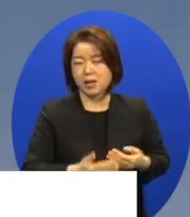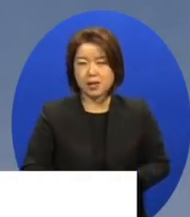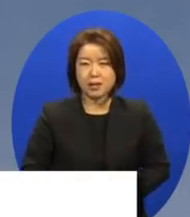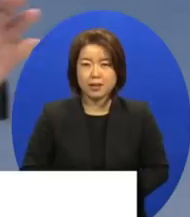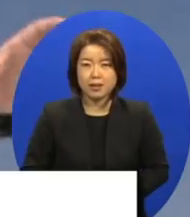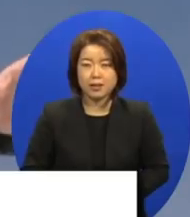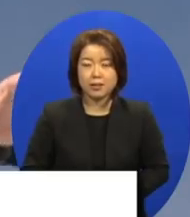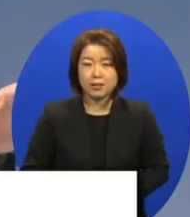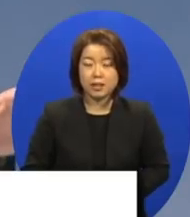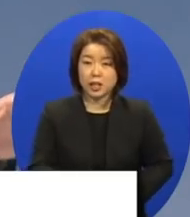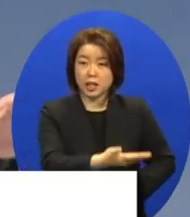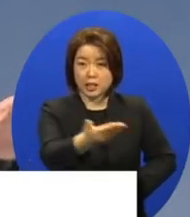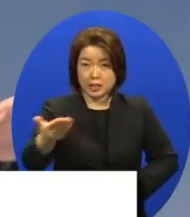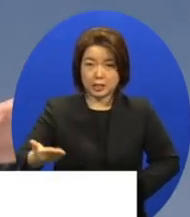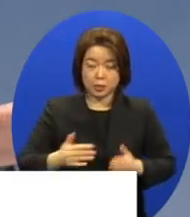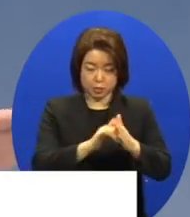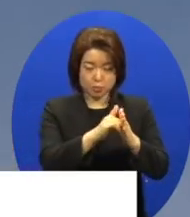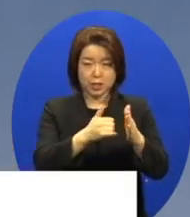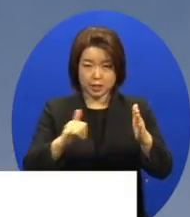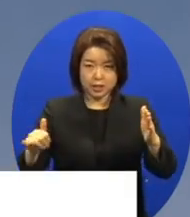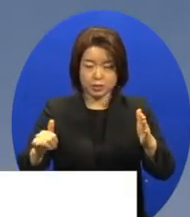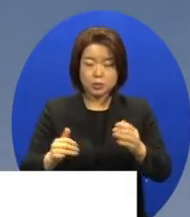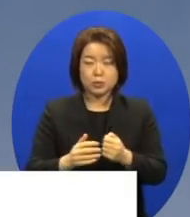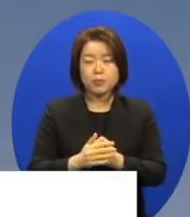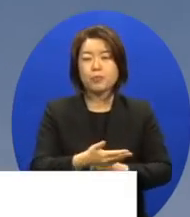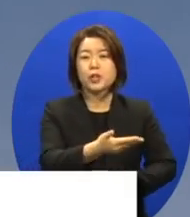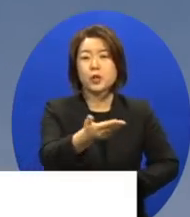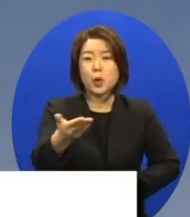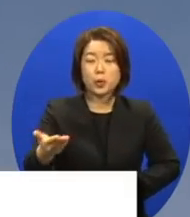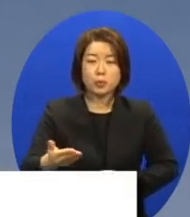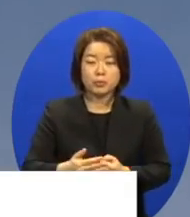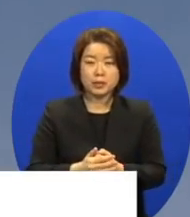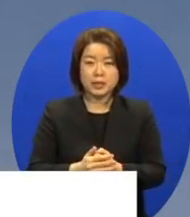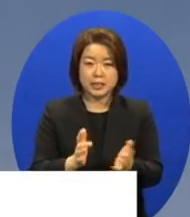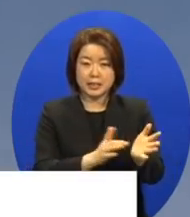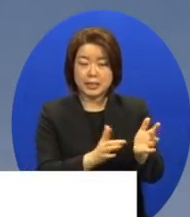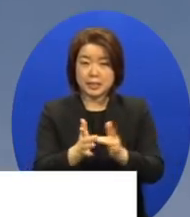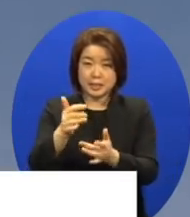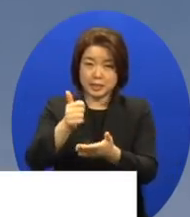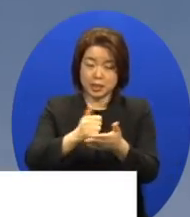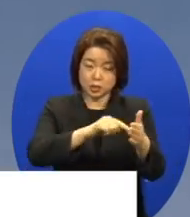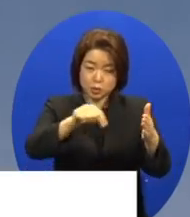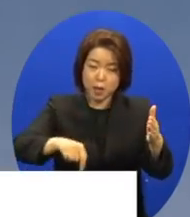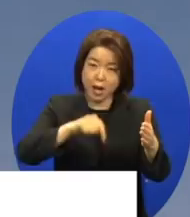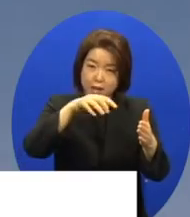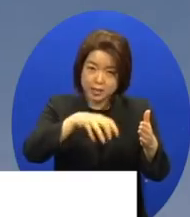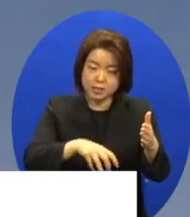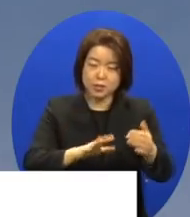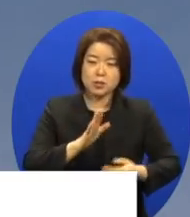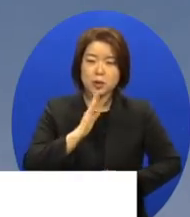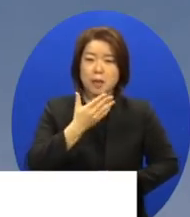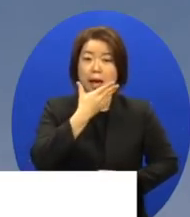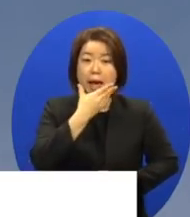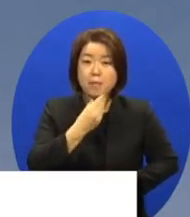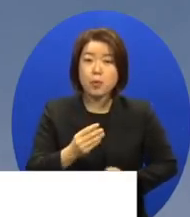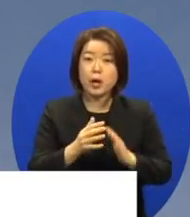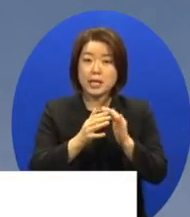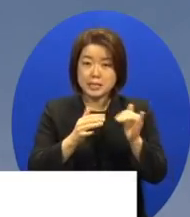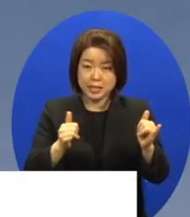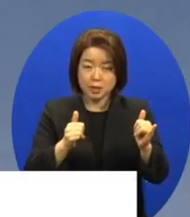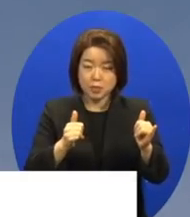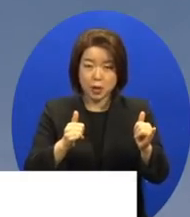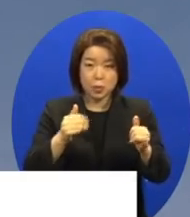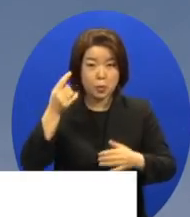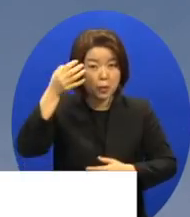여러분 여러분의 가족들은 여러분이 예수님 안해서 정말 행복한 사람이라고 그렇게 알고